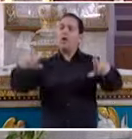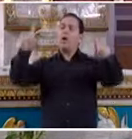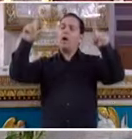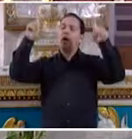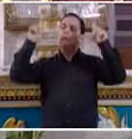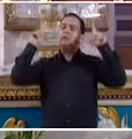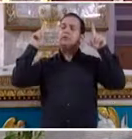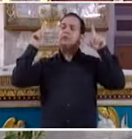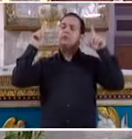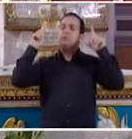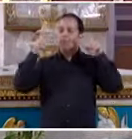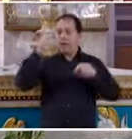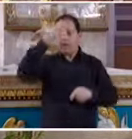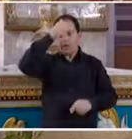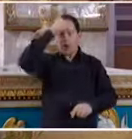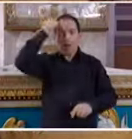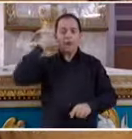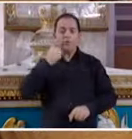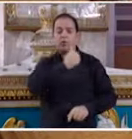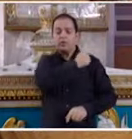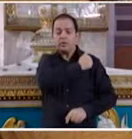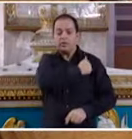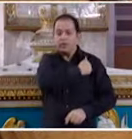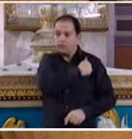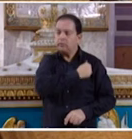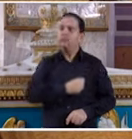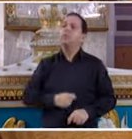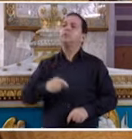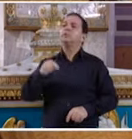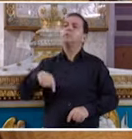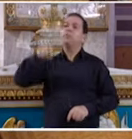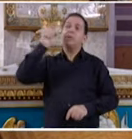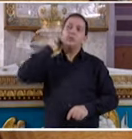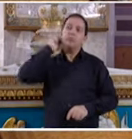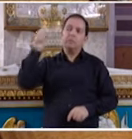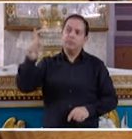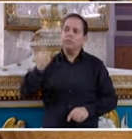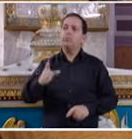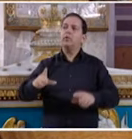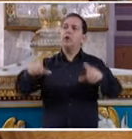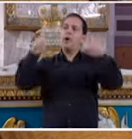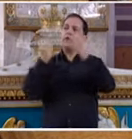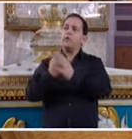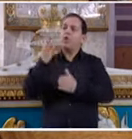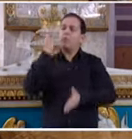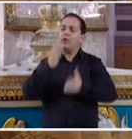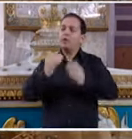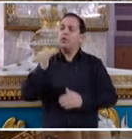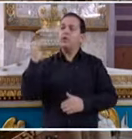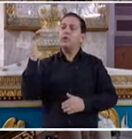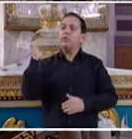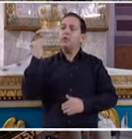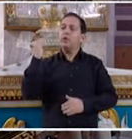Ιμών, Αντωνίου του Μεγάλου και Αντωνίου του Βεριαίος, και του Αγίου Ενδόξου, Νέο Μάρτυρος, Γεωργίου του